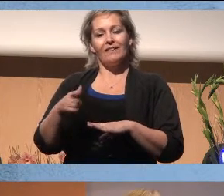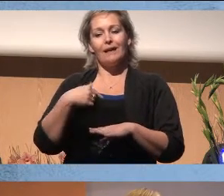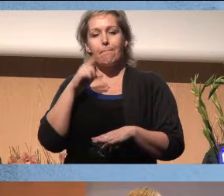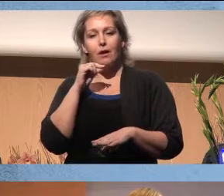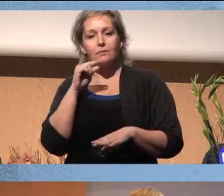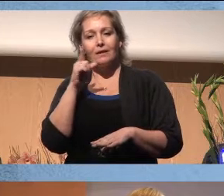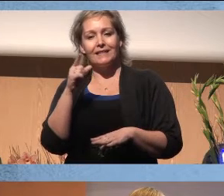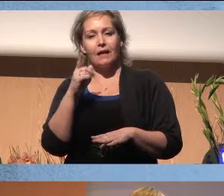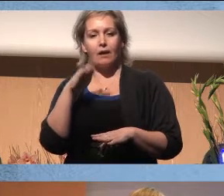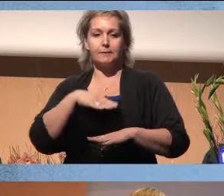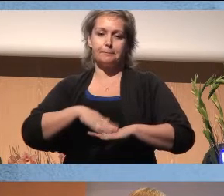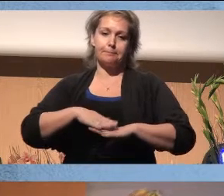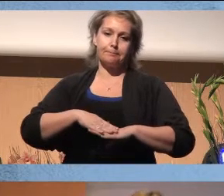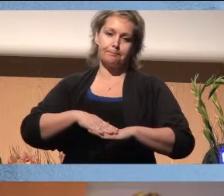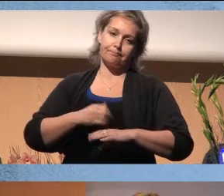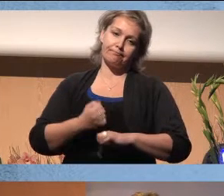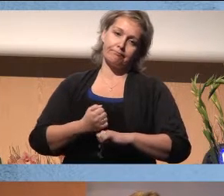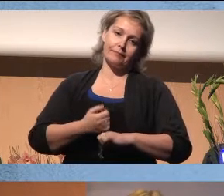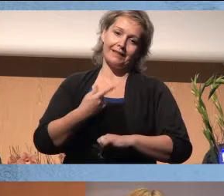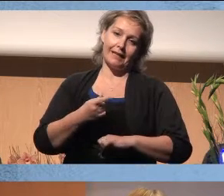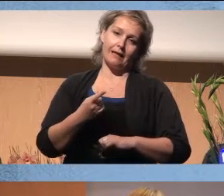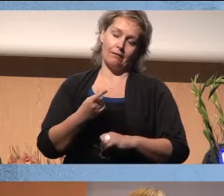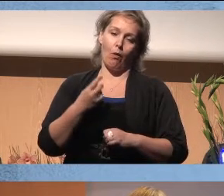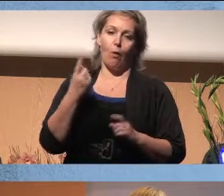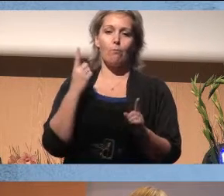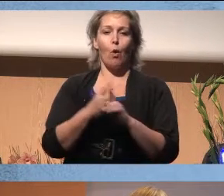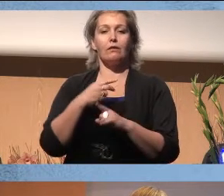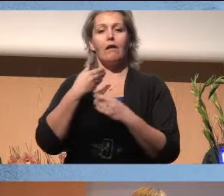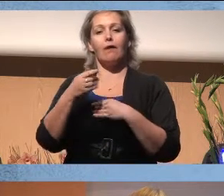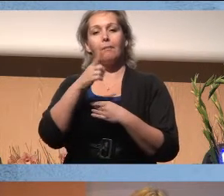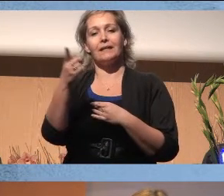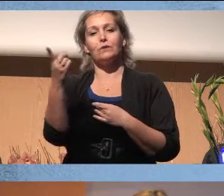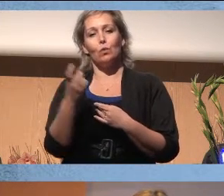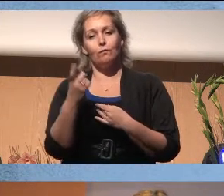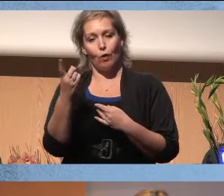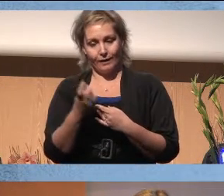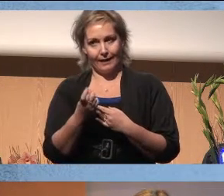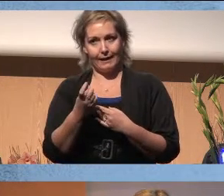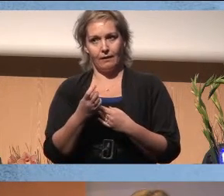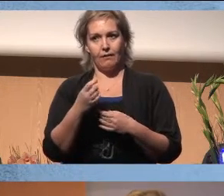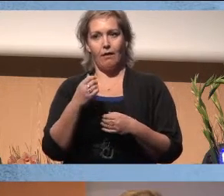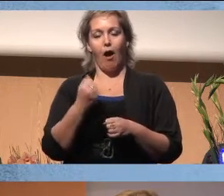för att vi är rustade till att möta framtidens utmaningar. Arbetet är igång.